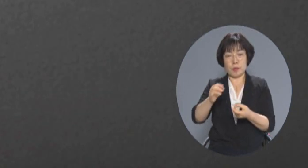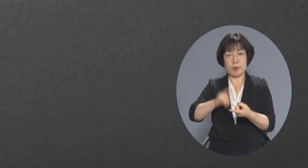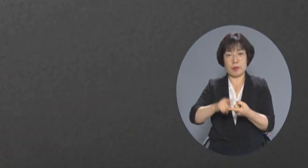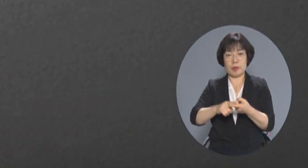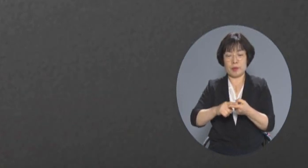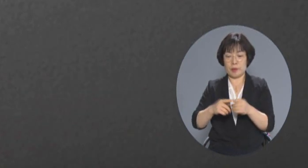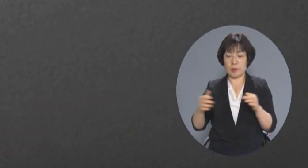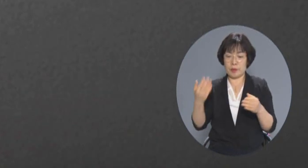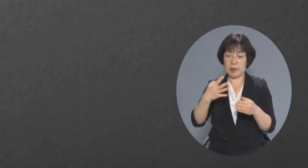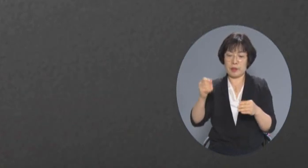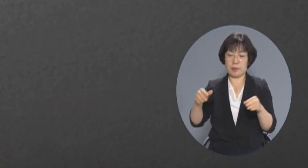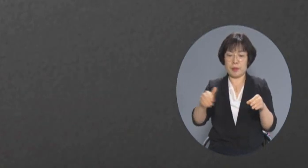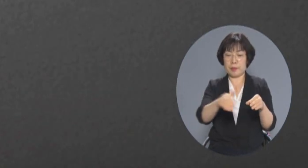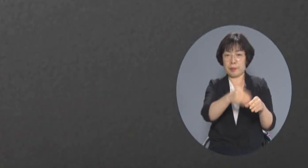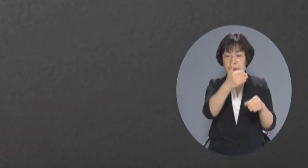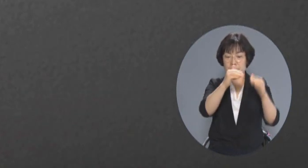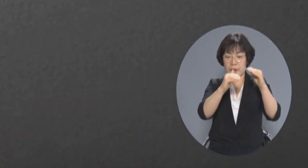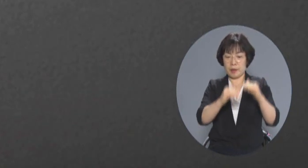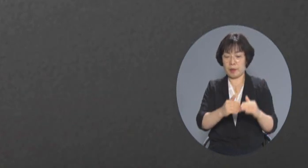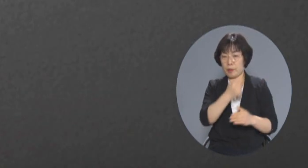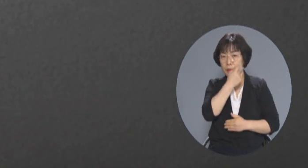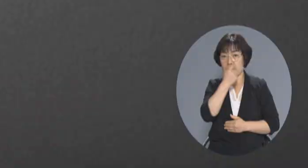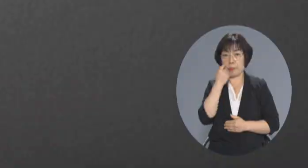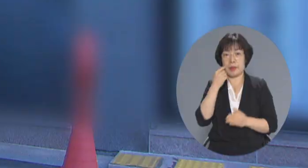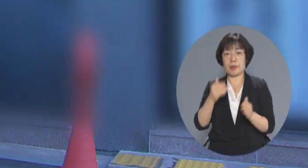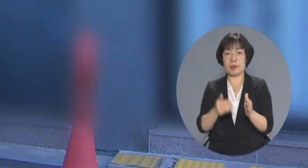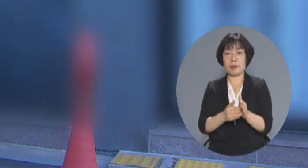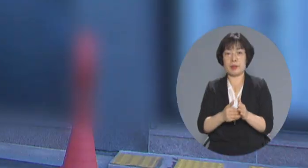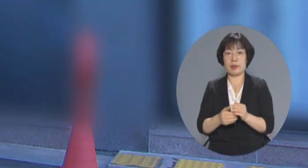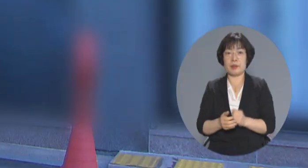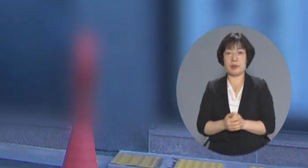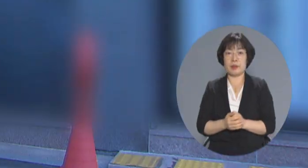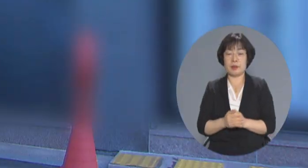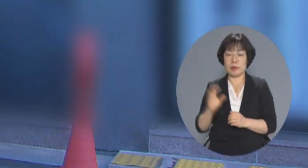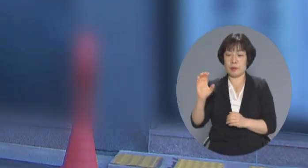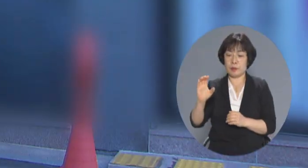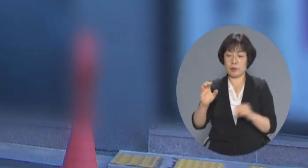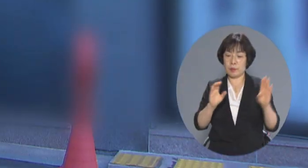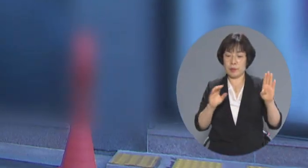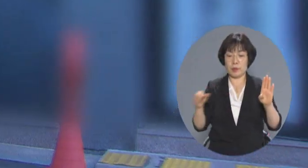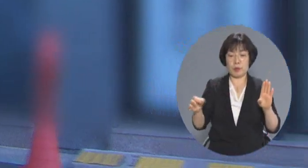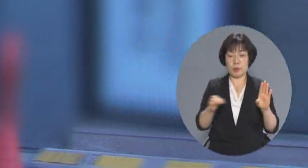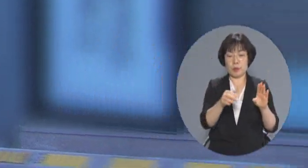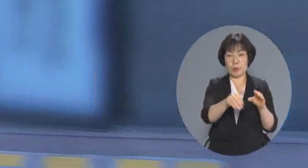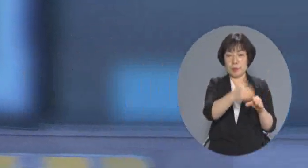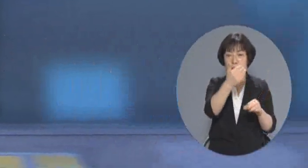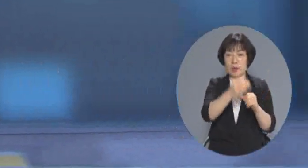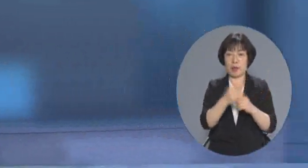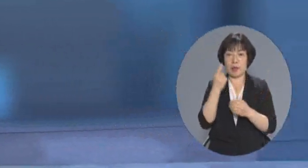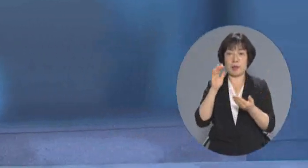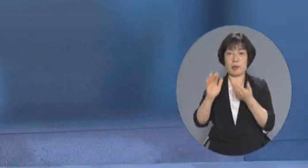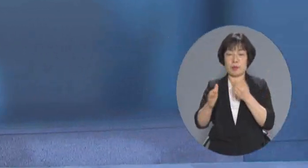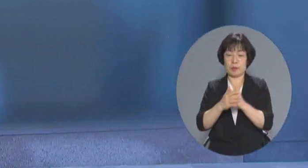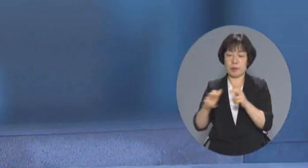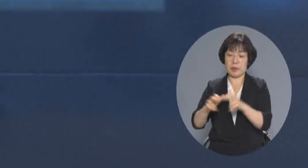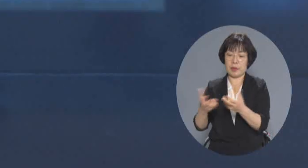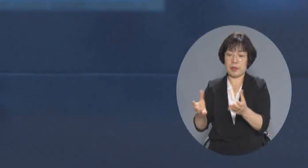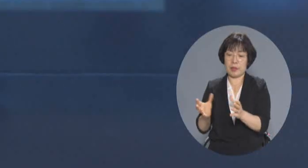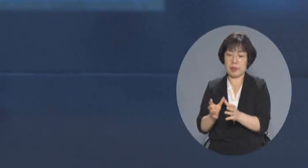C씨가 4천여만 원을 입금한 내역이 나와 있습니다. C씨는 B씨에게 돈을 입금하고 한 달 뒤 이